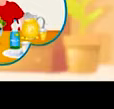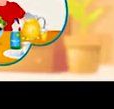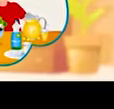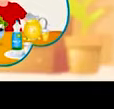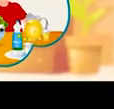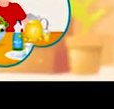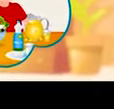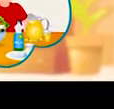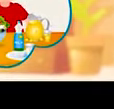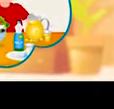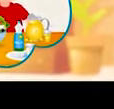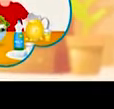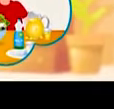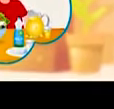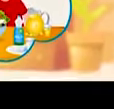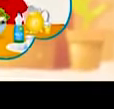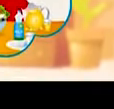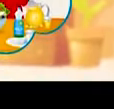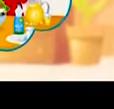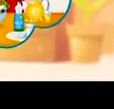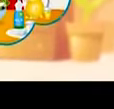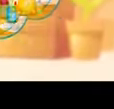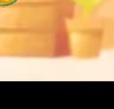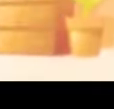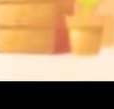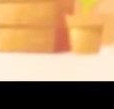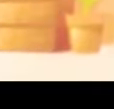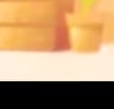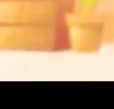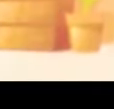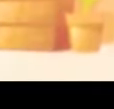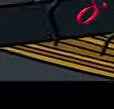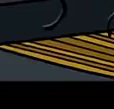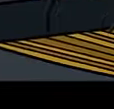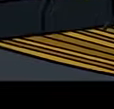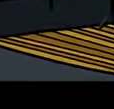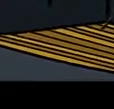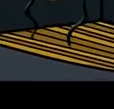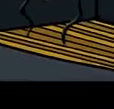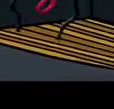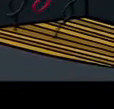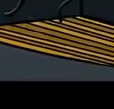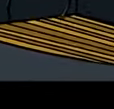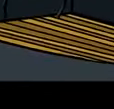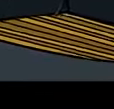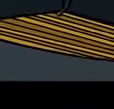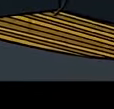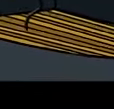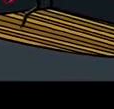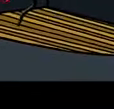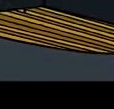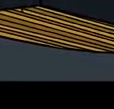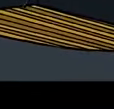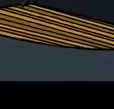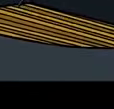зуршилтай эрүүл хооллолдог байх зэргээр сайхан бүхнийг хүүхэддээ хүсч хүлээдэг. Гэхдээ энэ бүхэнд аав